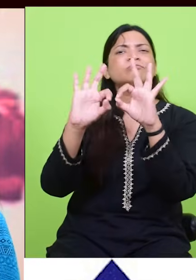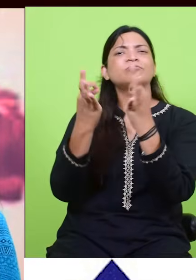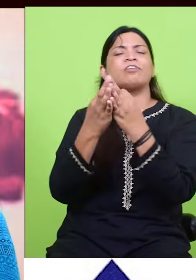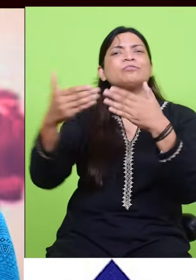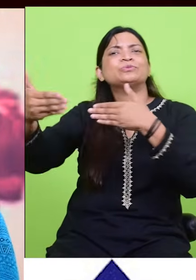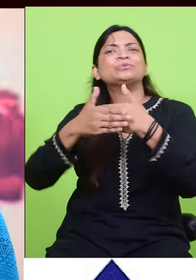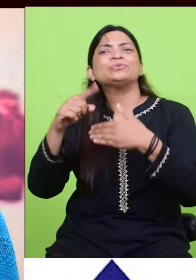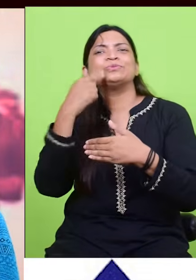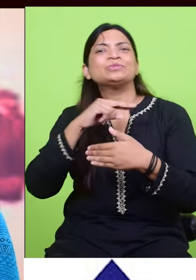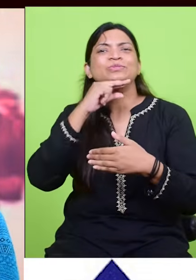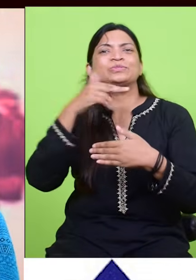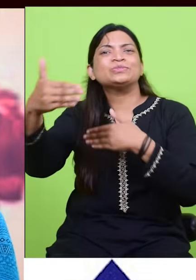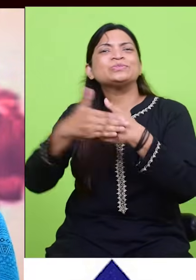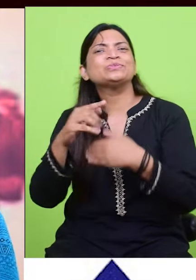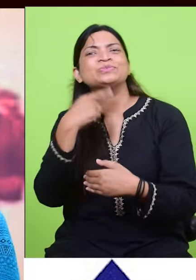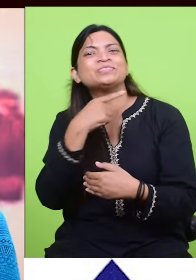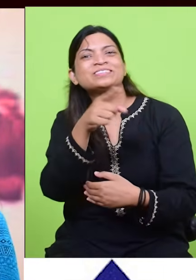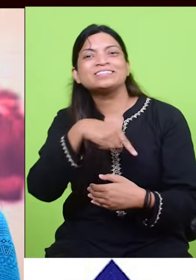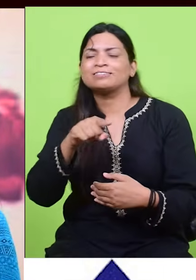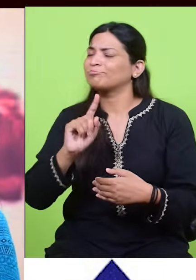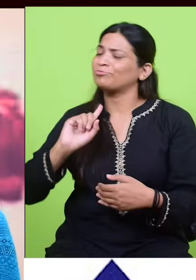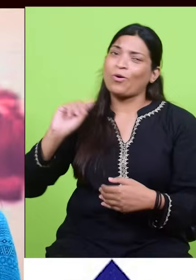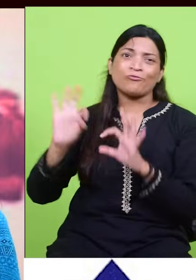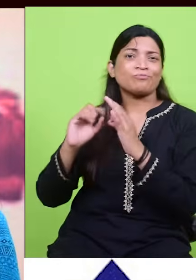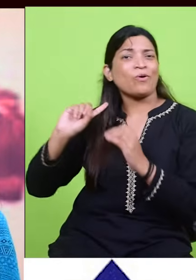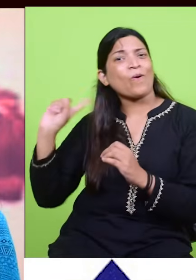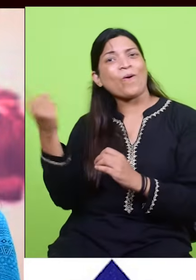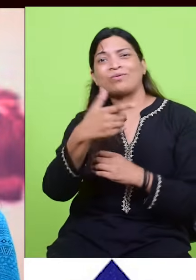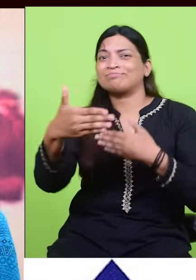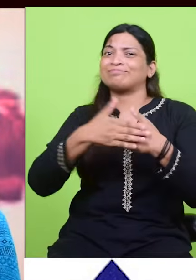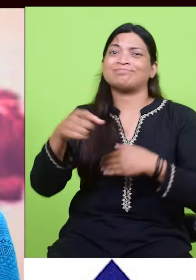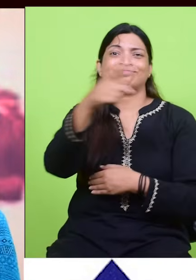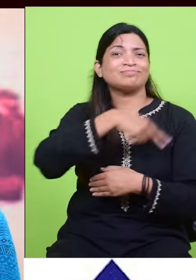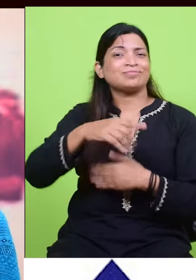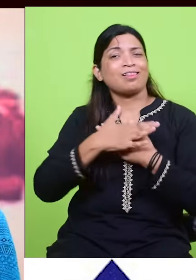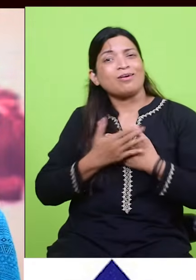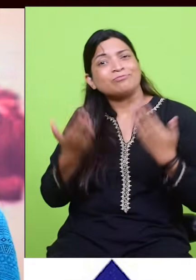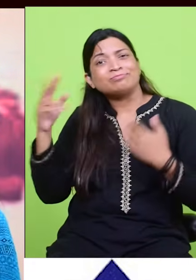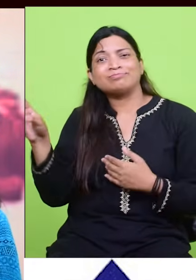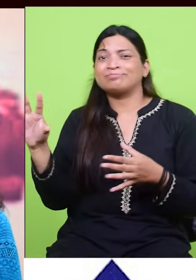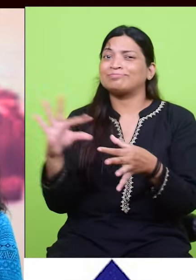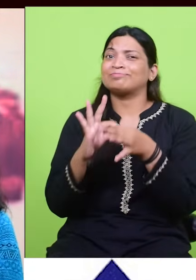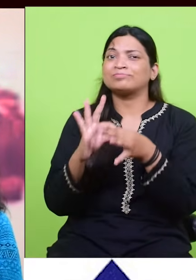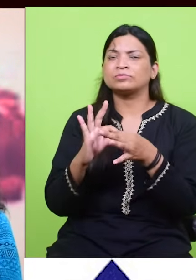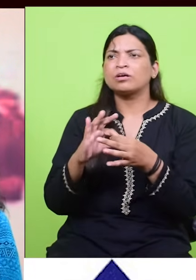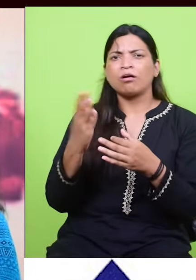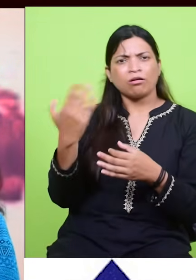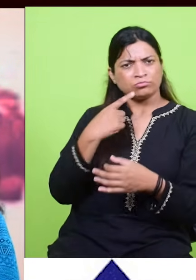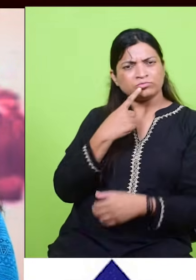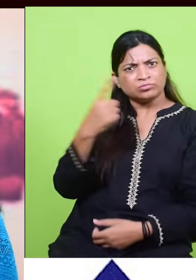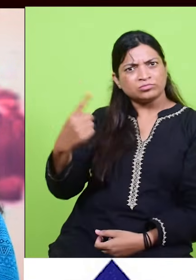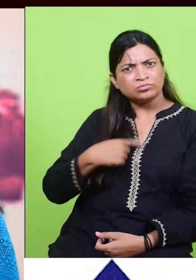क्लोज किसके है गुड्डी? सबके साथ ही इसका प्यार, इसके मतलब आगे हो के प्यार लेती है ये सबसे। और जैसा कि आपने बताया